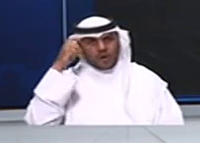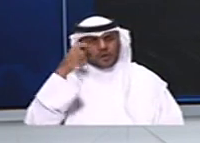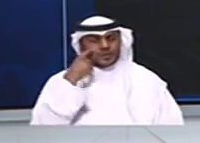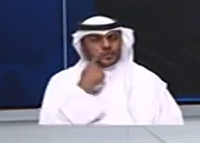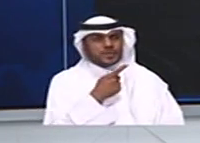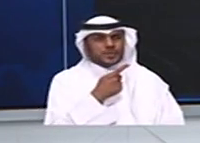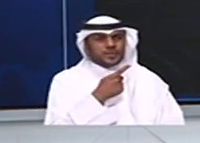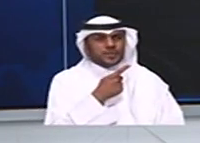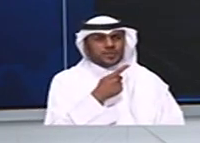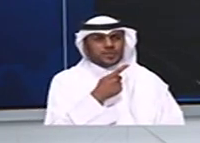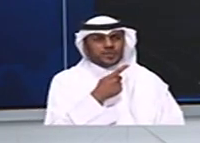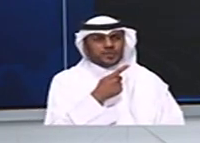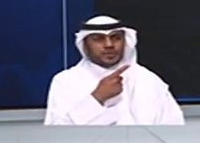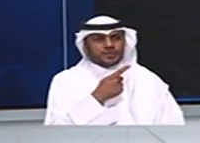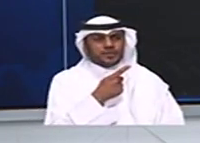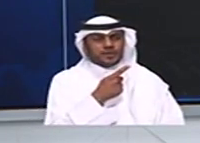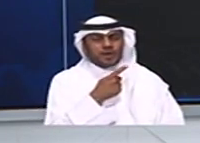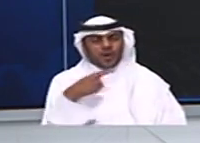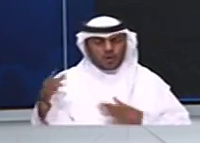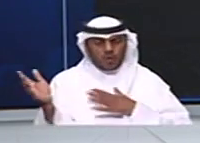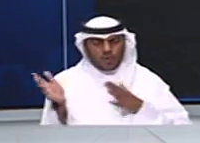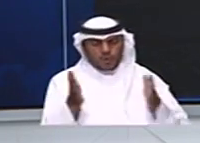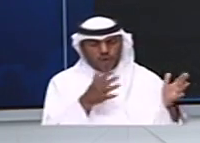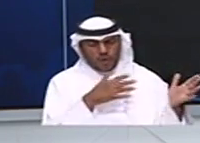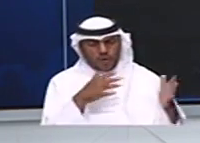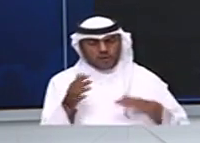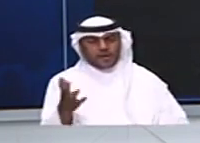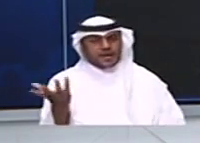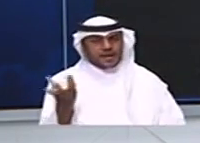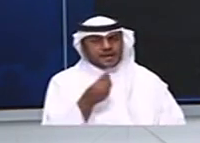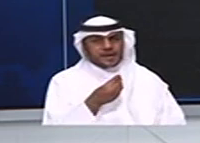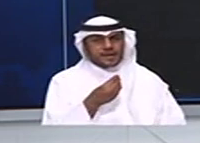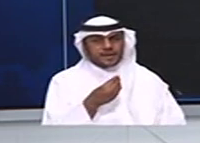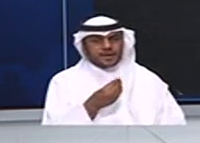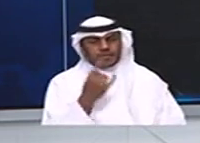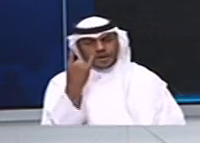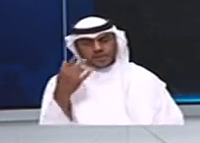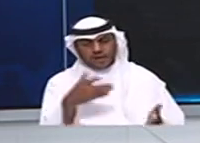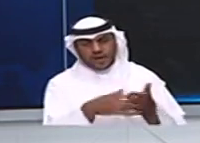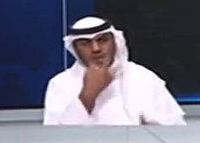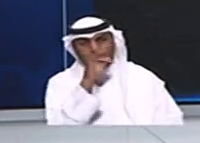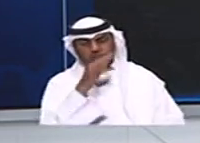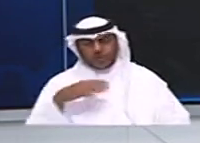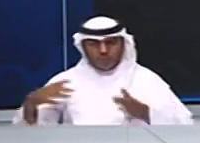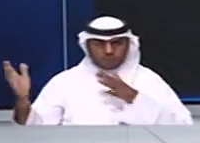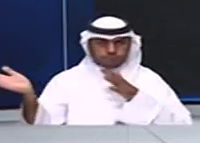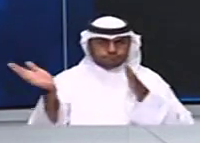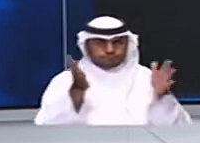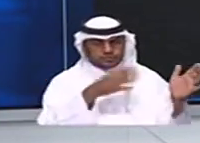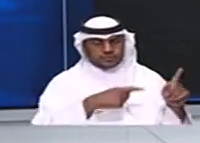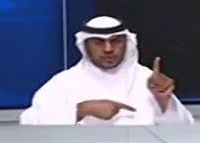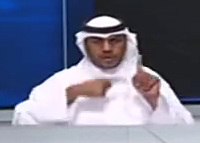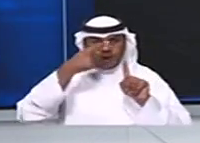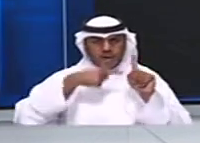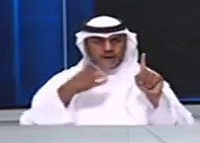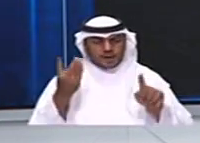الساحلية والرياح جنوبية غربية خفيفة إلى معتدلة السرعة تتراوح سرعتها ما بين 10 إلى 30 كيلومتر في الساعة. درجات الحرارة متوقع